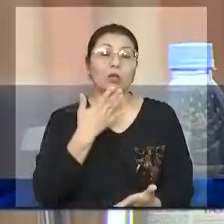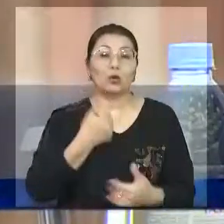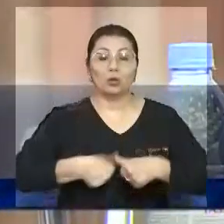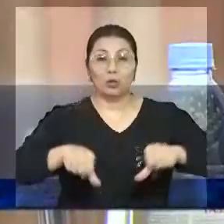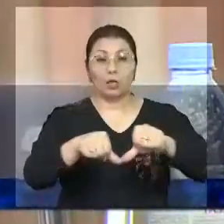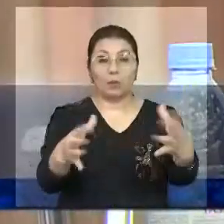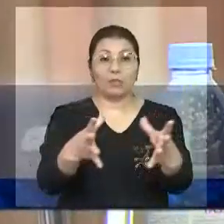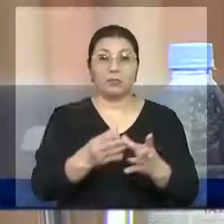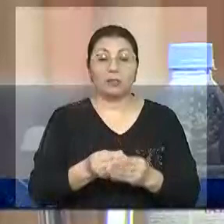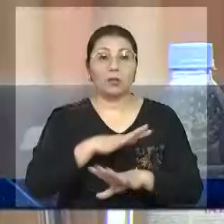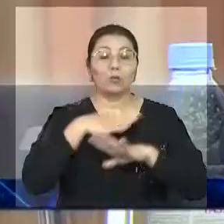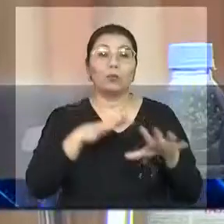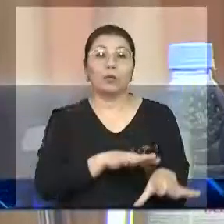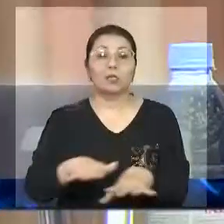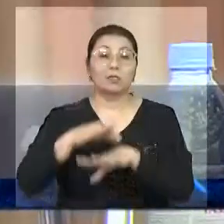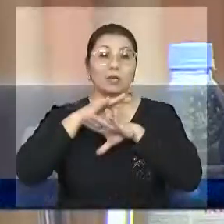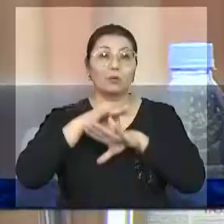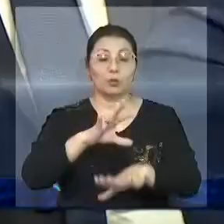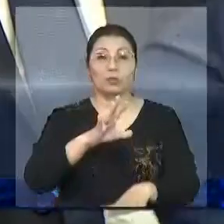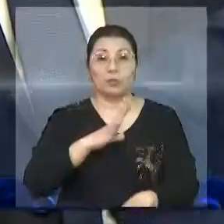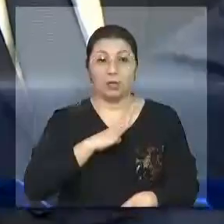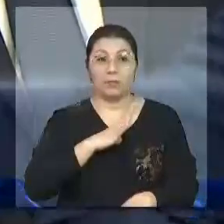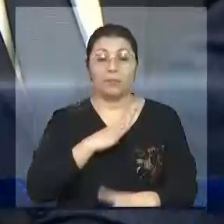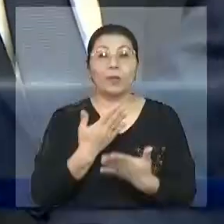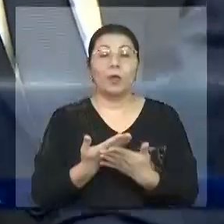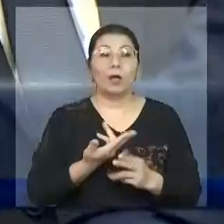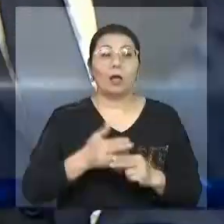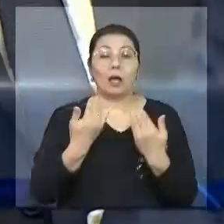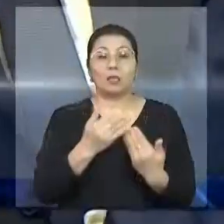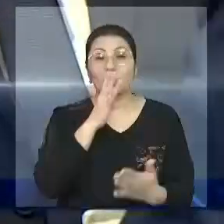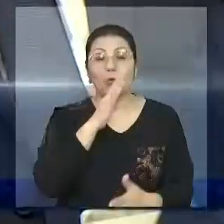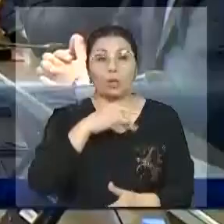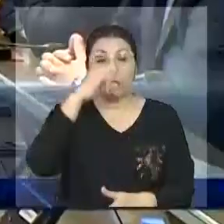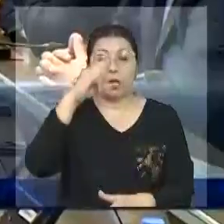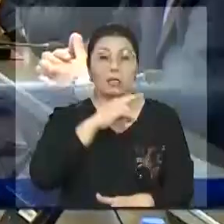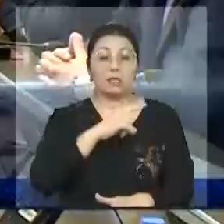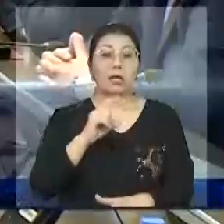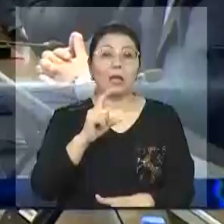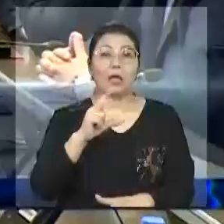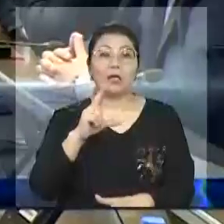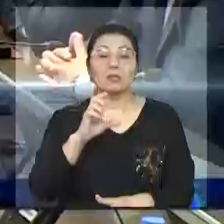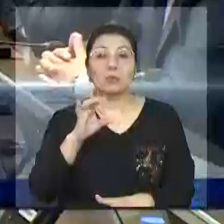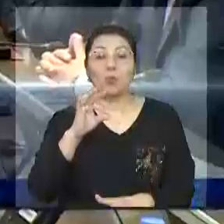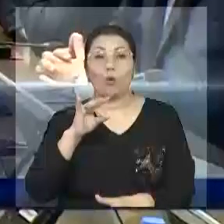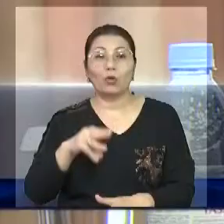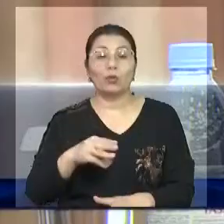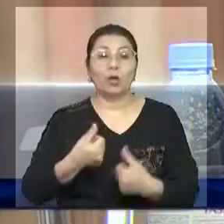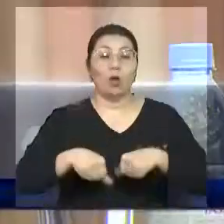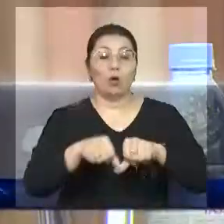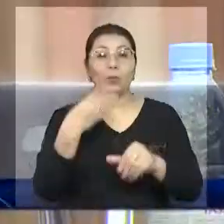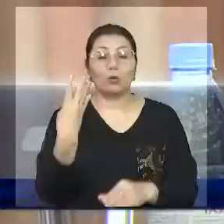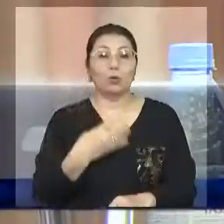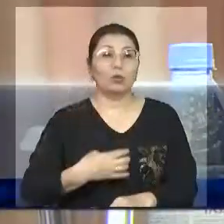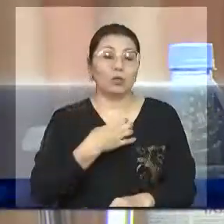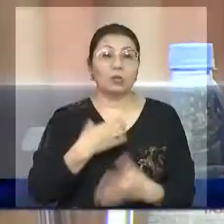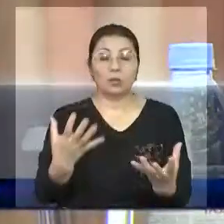бірлесіп, бірқатар іс-шаралар ұйымдастырып жатырмыз. Оның айтуынша, қазіргі таңда Қазақ экспорт акционерлік қоғамынан 4 серіктестік сақтандыру